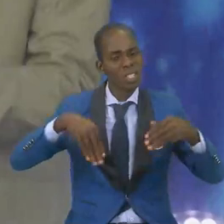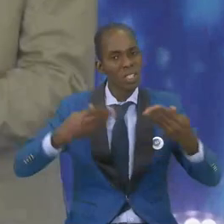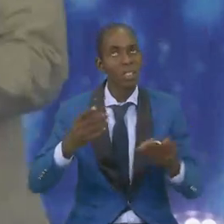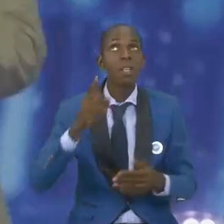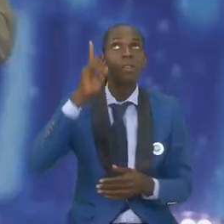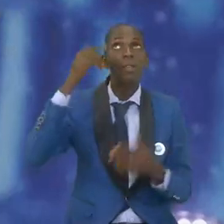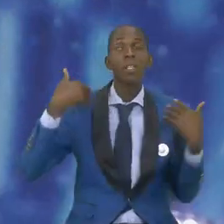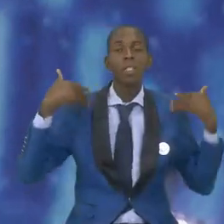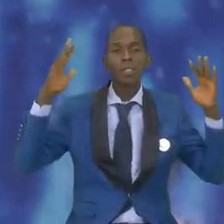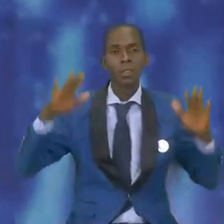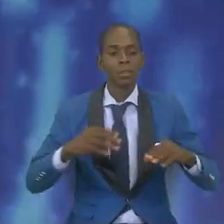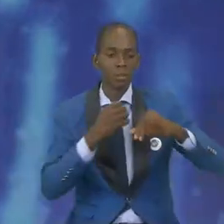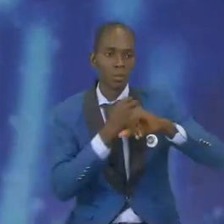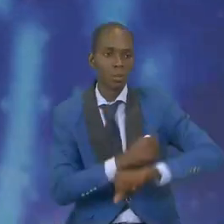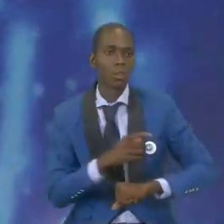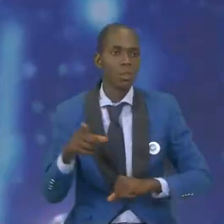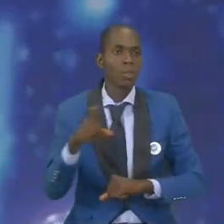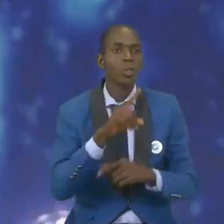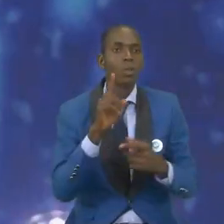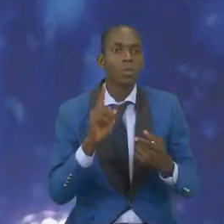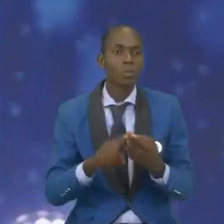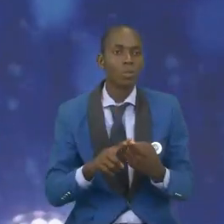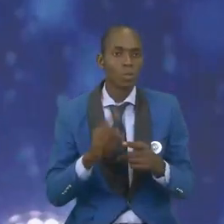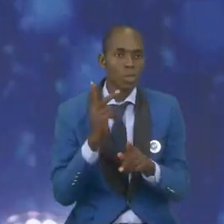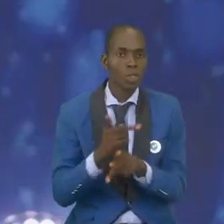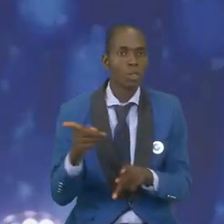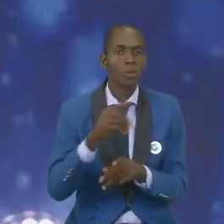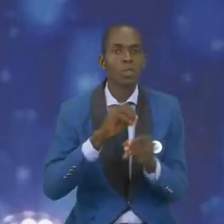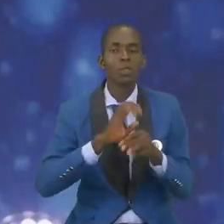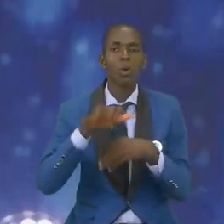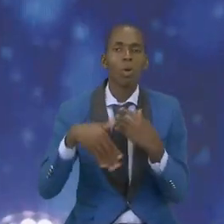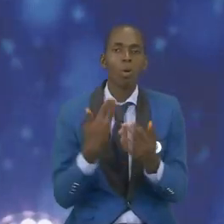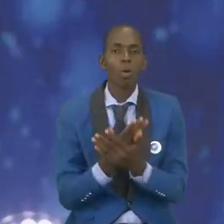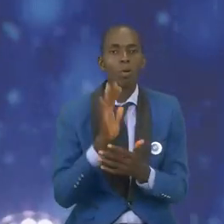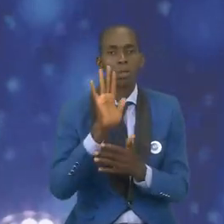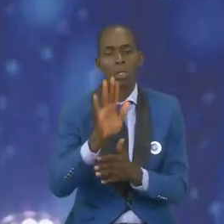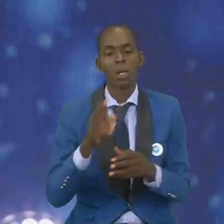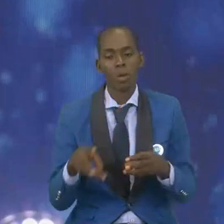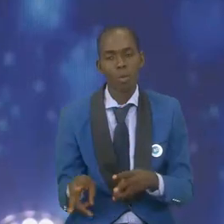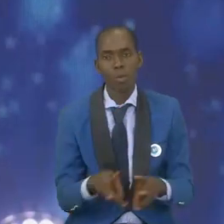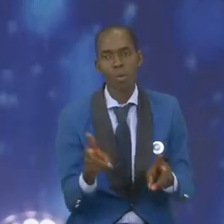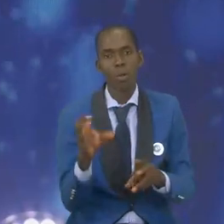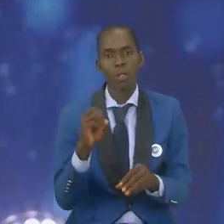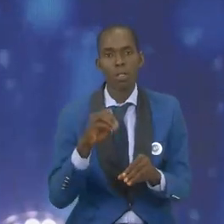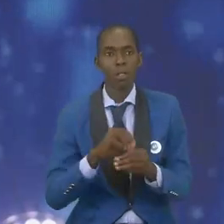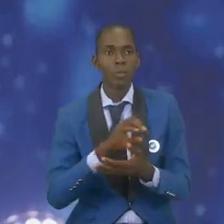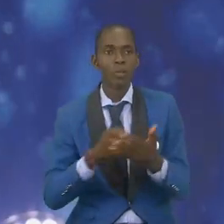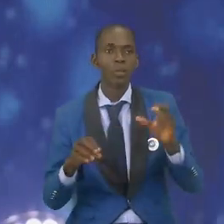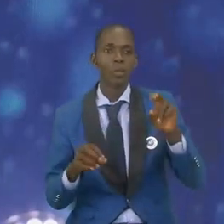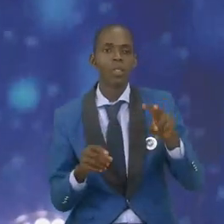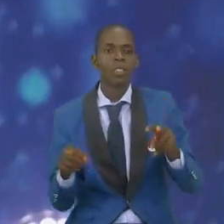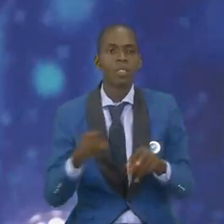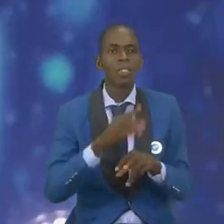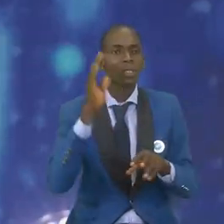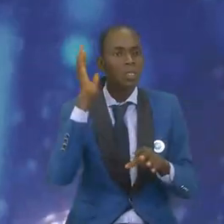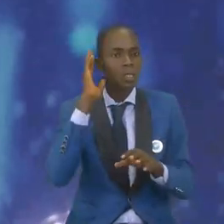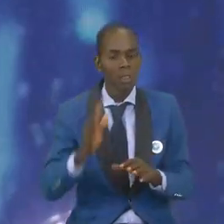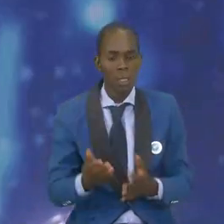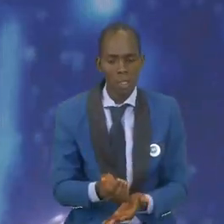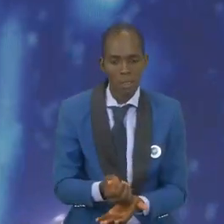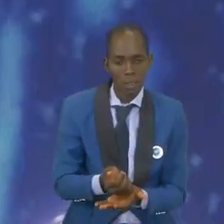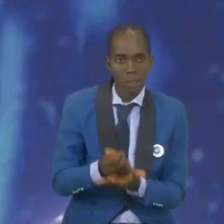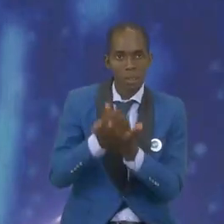au Seigneur, car il ordonnera à ses anges de te garder dans toutes tes voies. Ils te